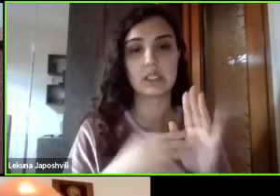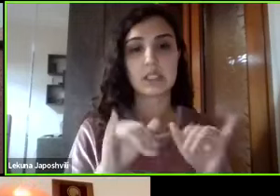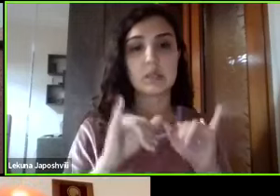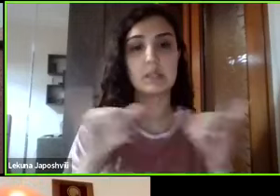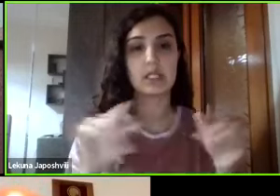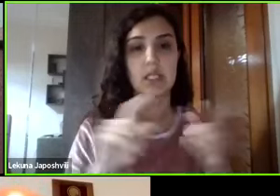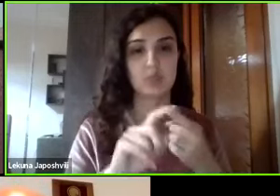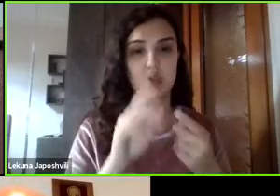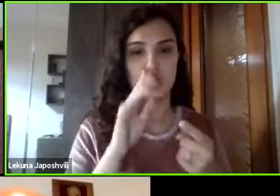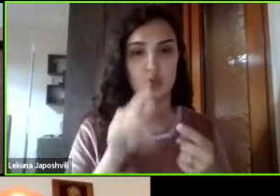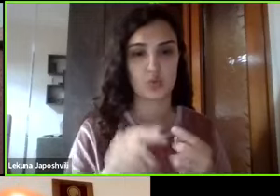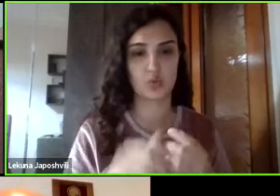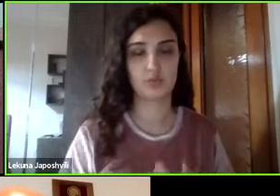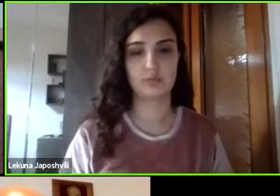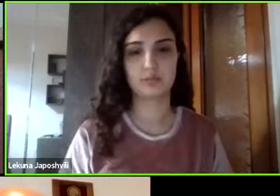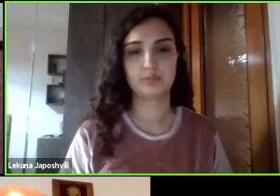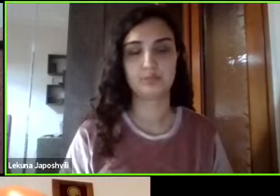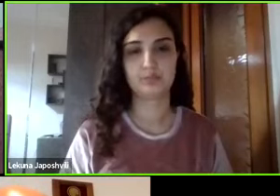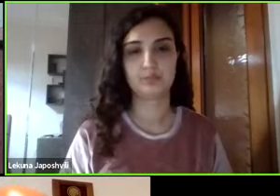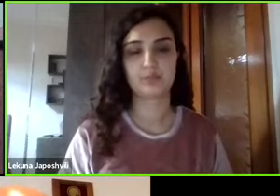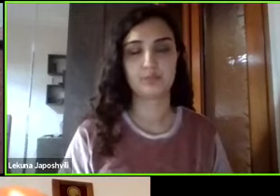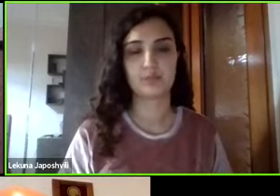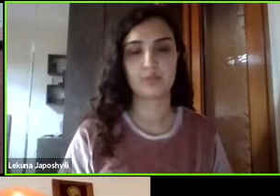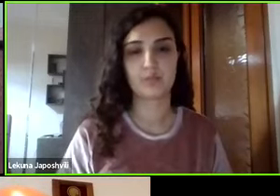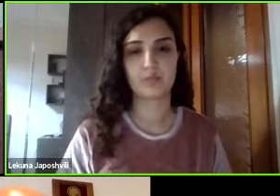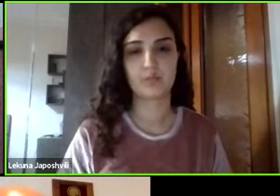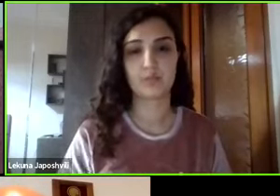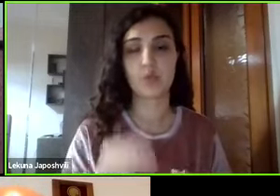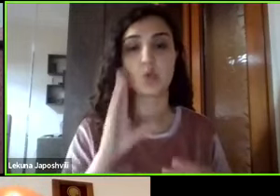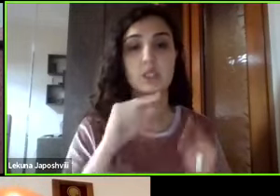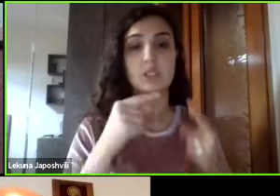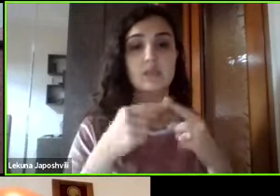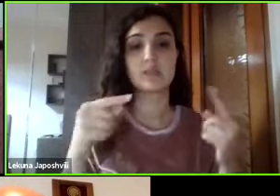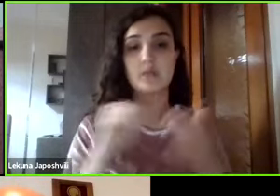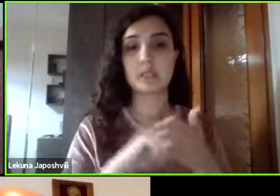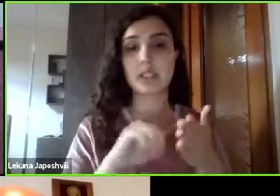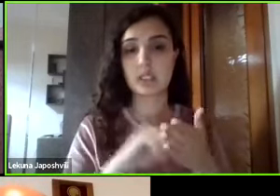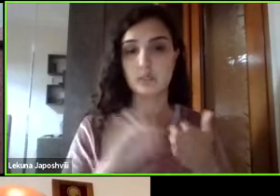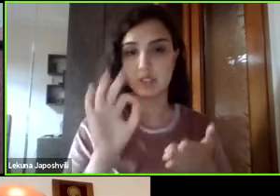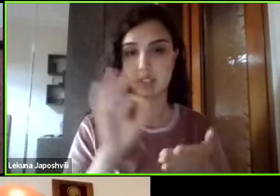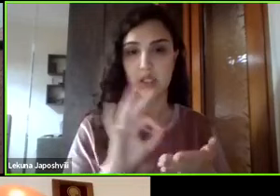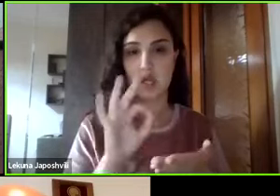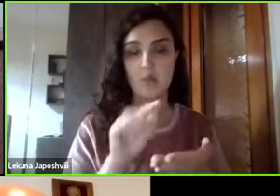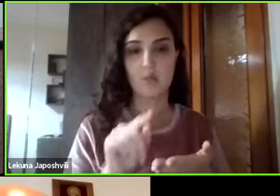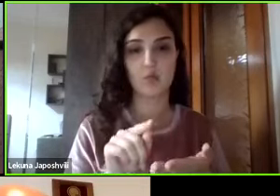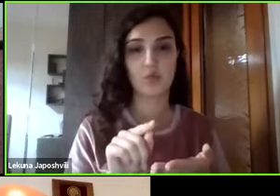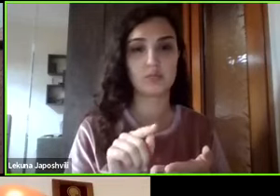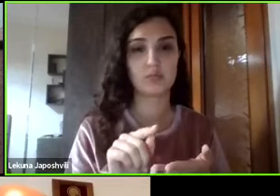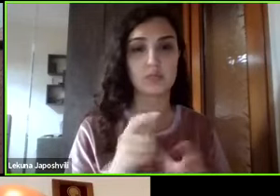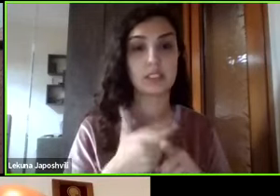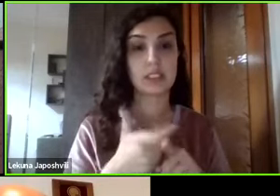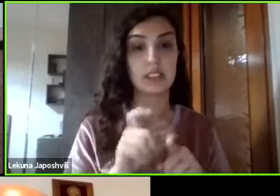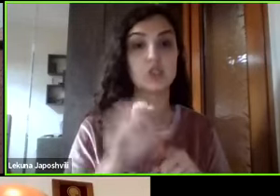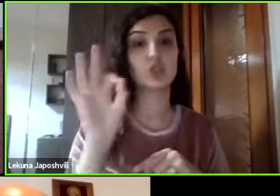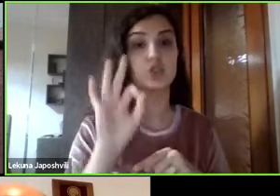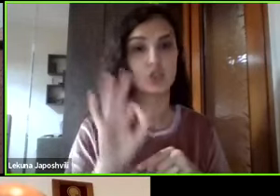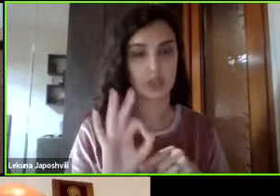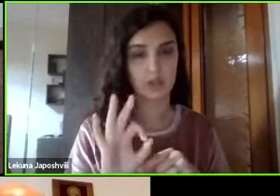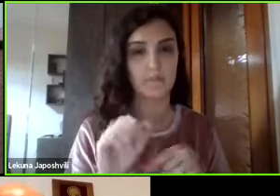დროს. როცა სხვადასხვა მიზეზების გამო ძალიან ხშირად